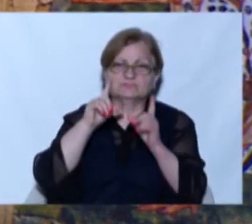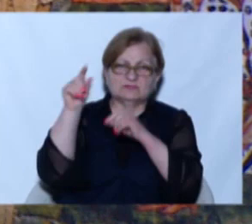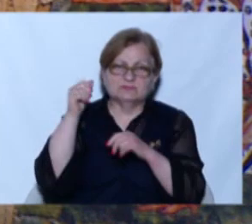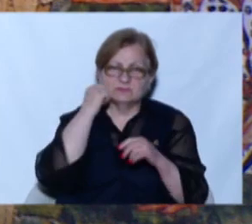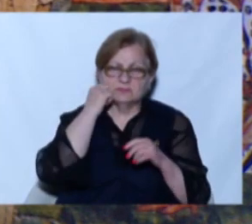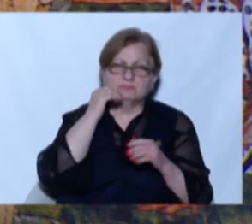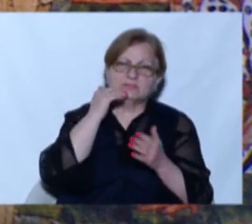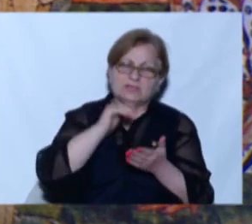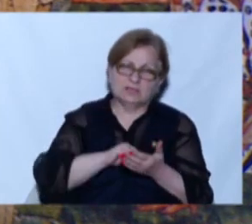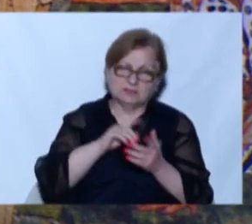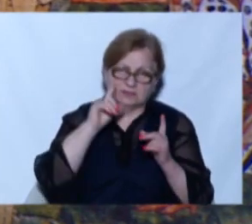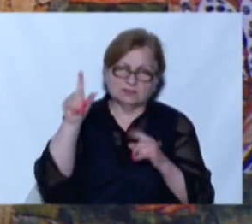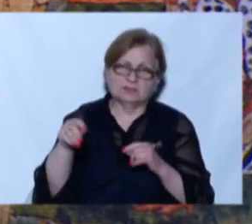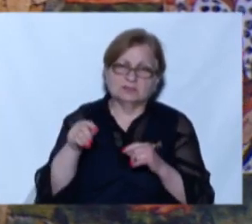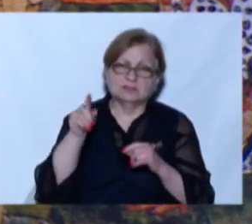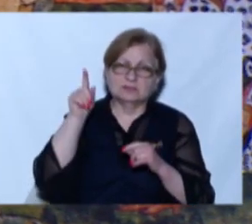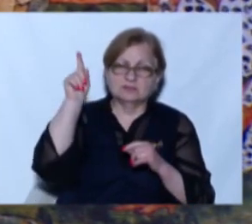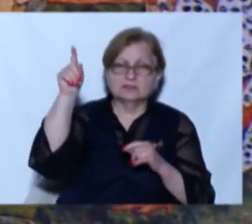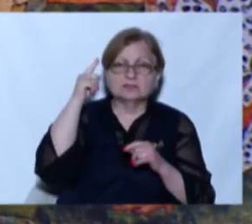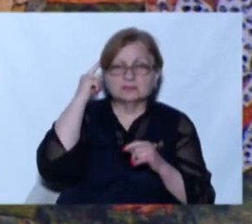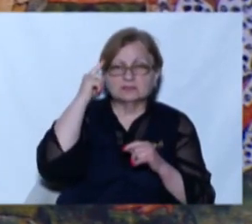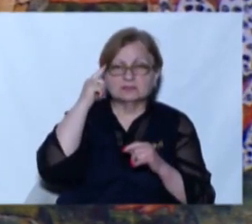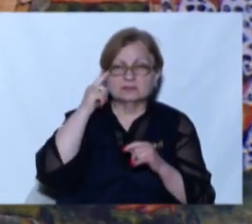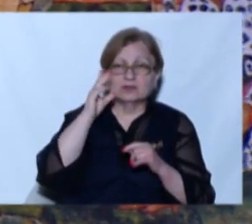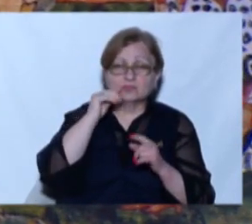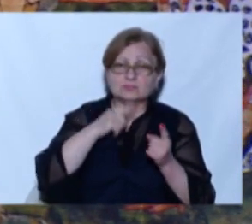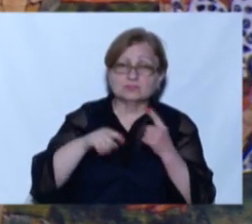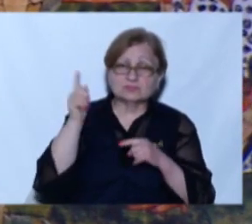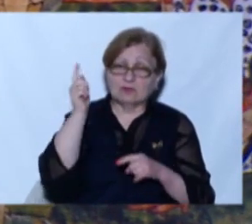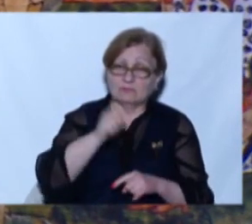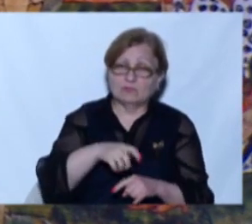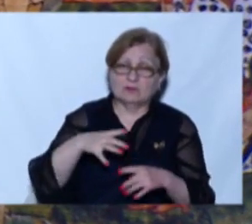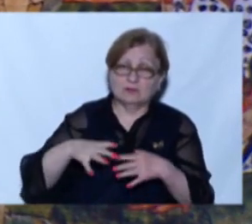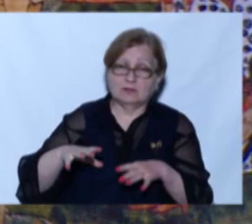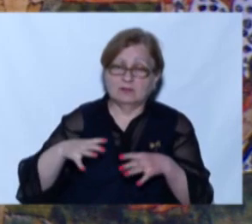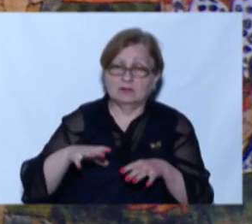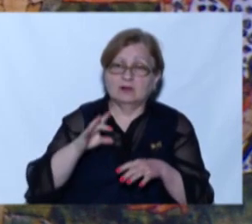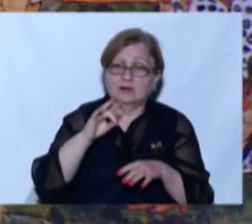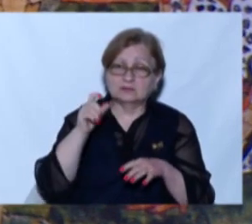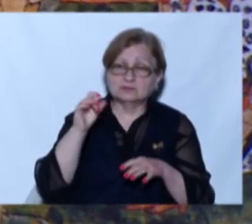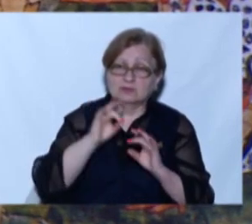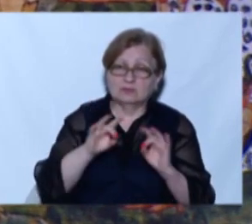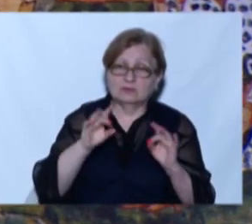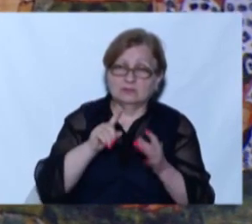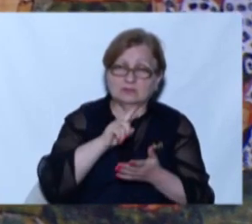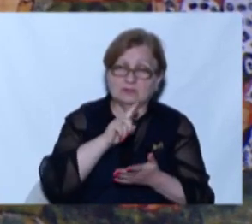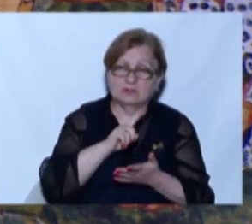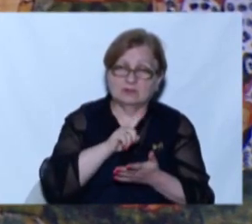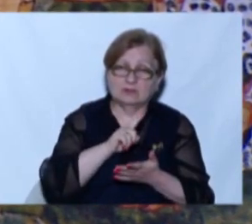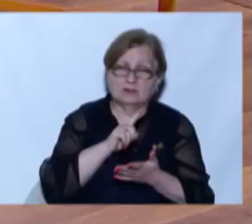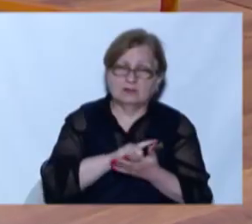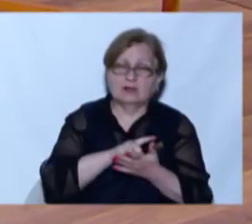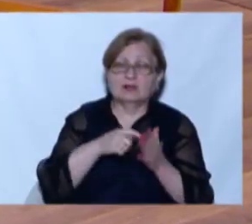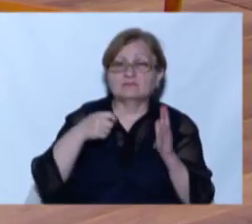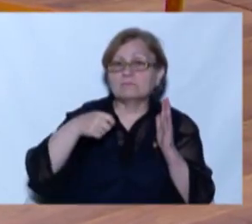შემდეგ ლენინგრადში და იქვე იფიქრა, რომ როცა თბილისში დაბრუნდებოდა, რეზოს მოთხრობის მიხედვით აუცილებლად